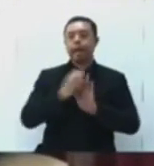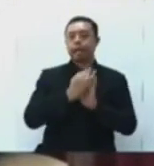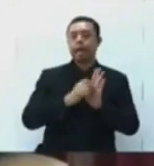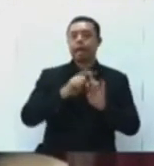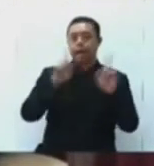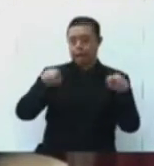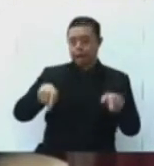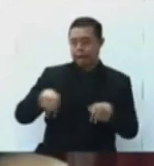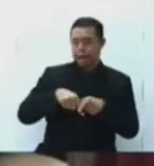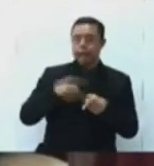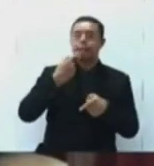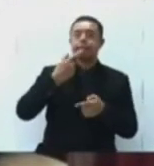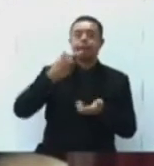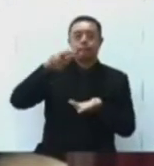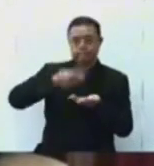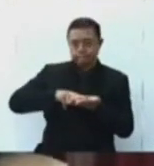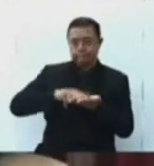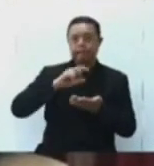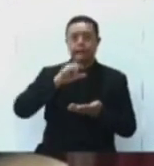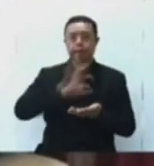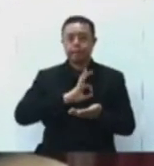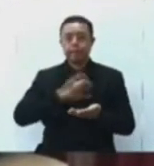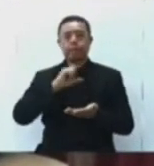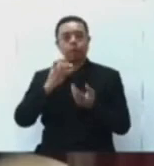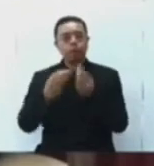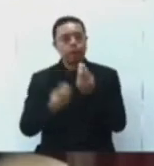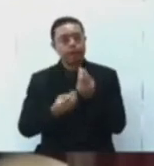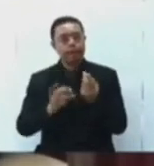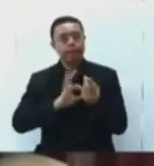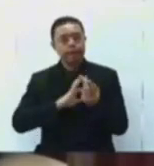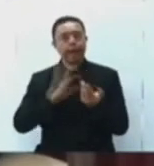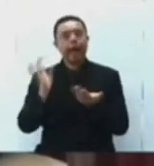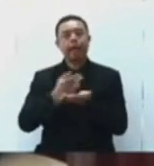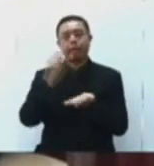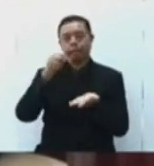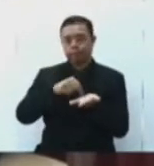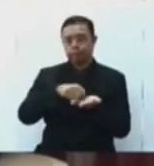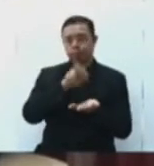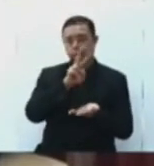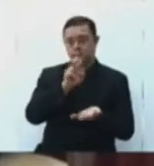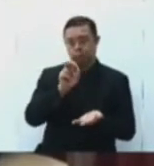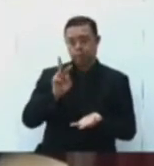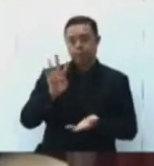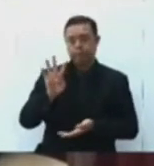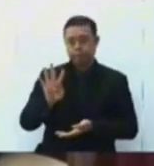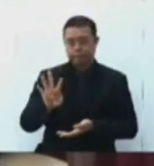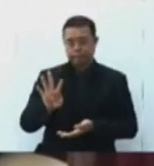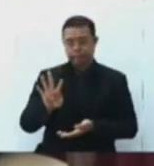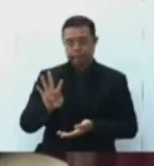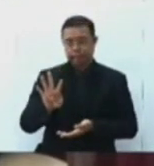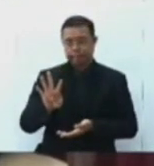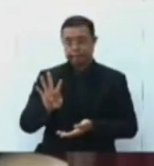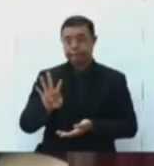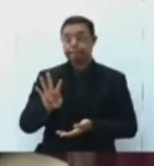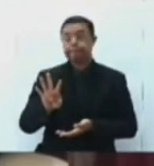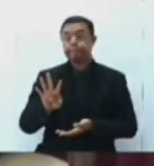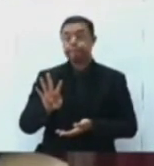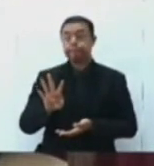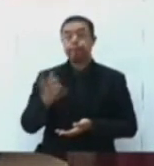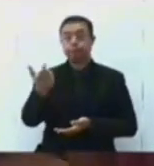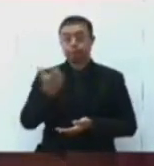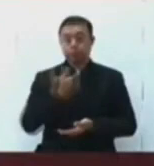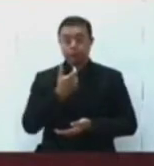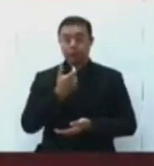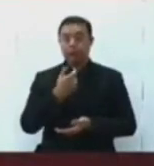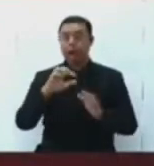tentang penetapan Pasangan calon presiden dan wakil presiden terpilih Pemilihan Umum tahun 2024